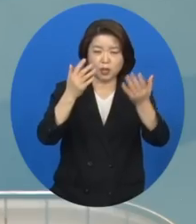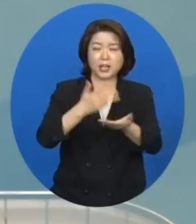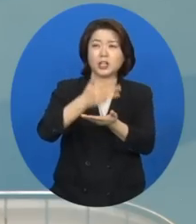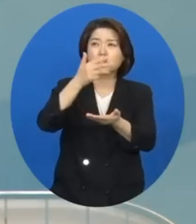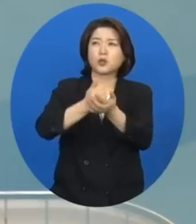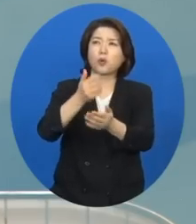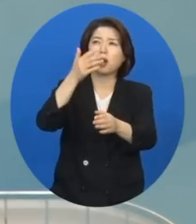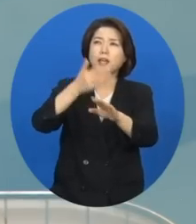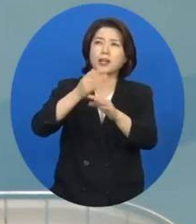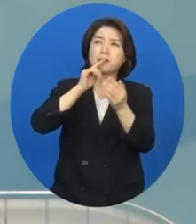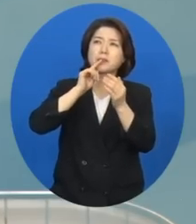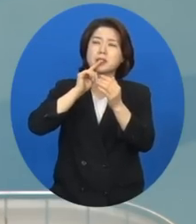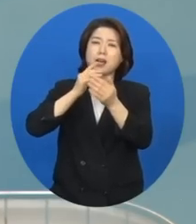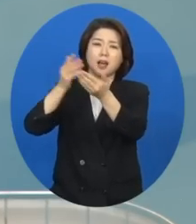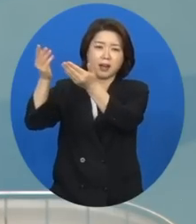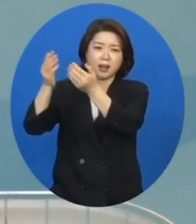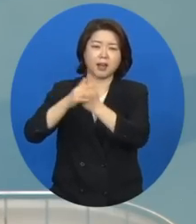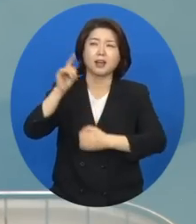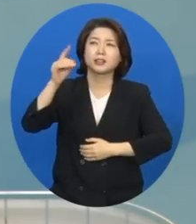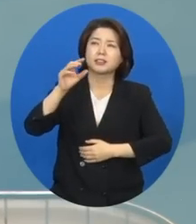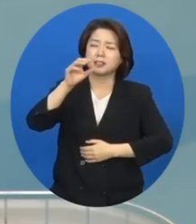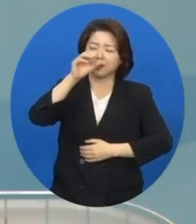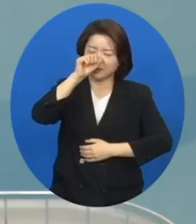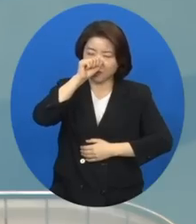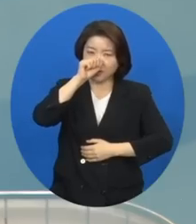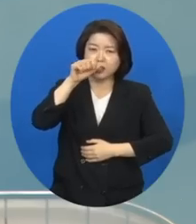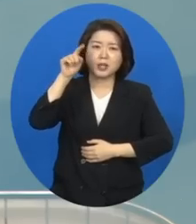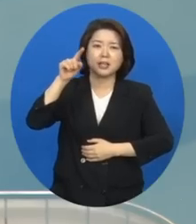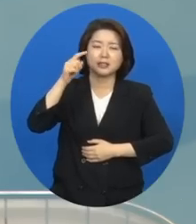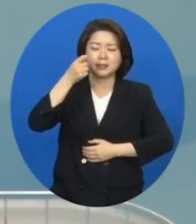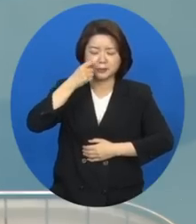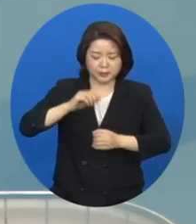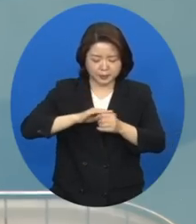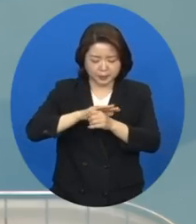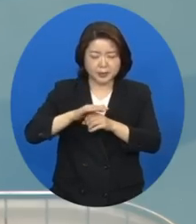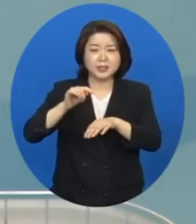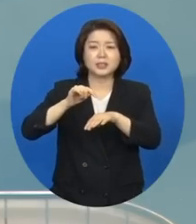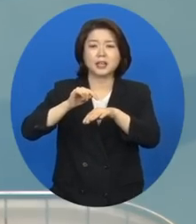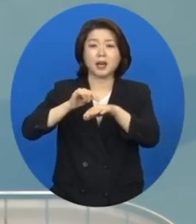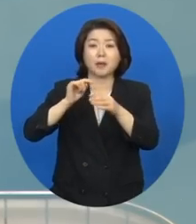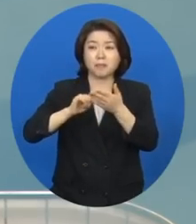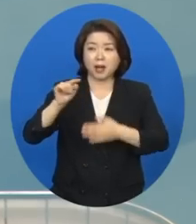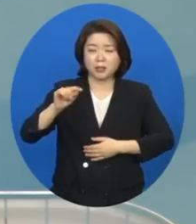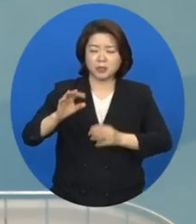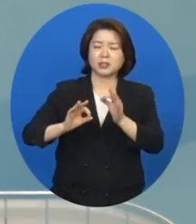여호와께 감사하라. 그는 선하시며 그 인자하심이